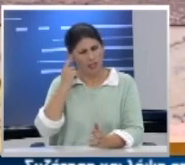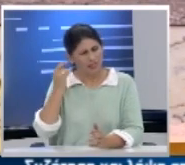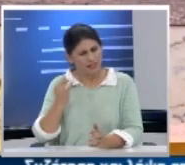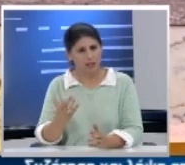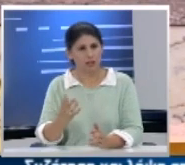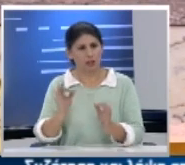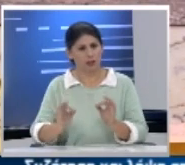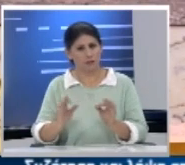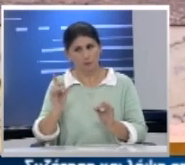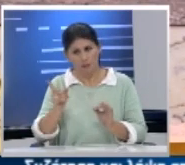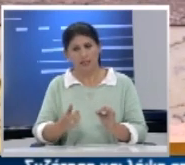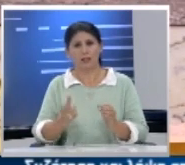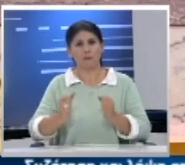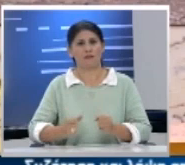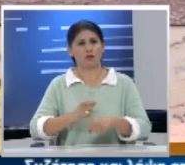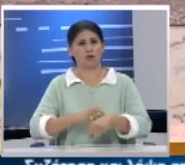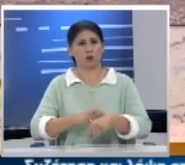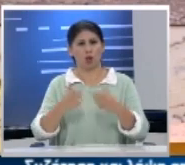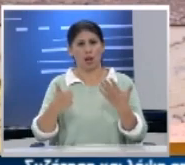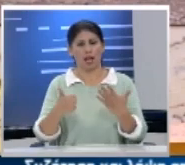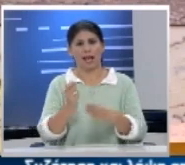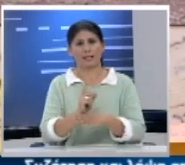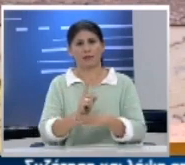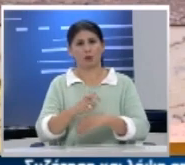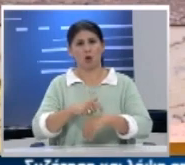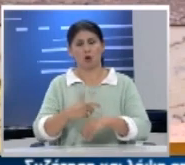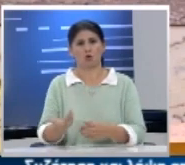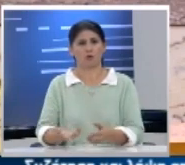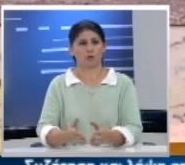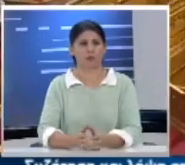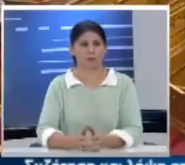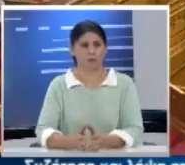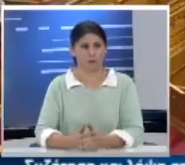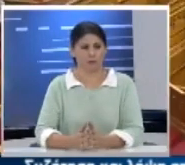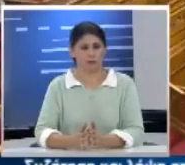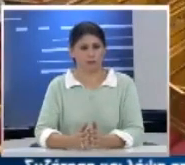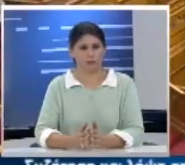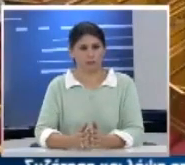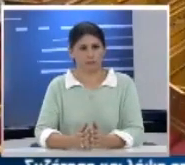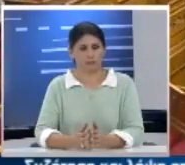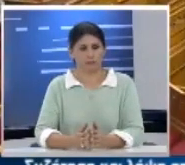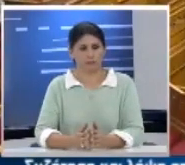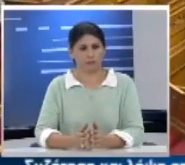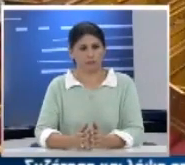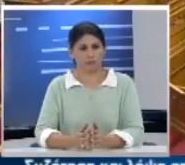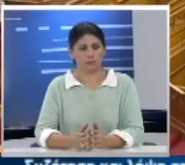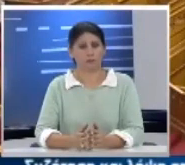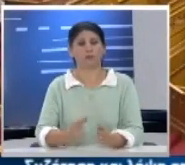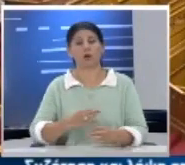Με βάση τον κανονισμό, κύριε Τζανακόπλε, ο κύριος Λοβέρδος που ήταν εδώ η κυρία Γεννηματά, μίλησε το μισό χρόνο.